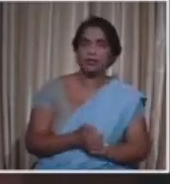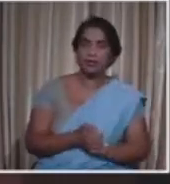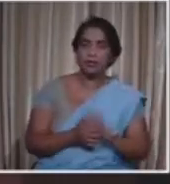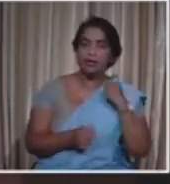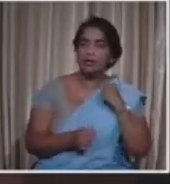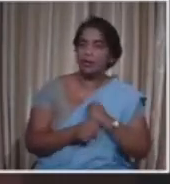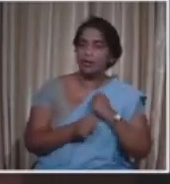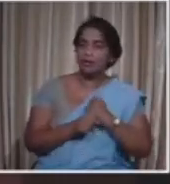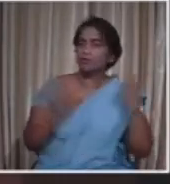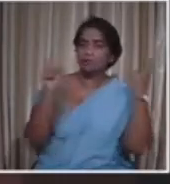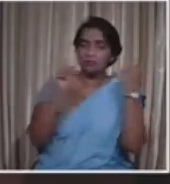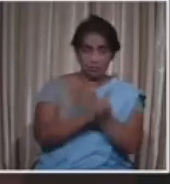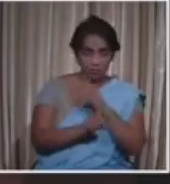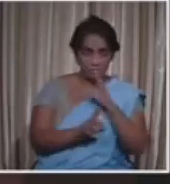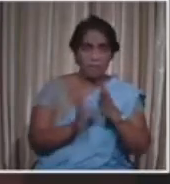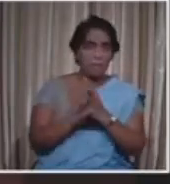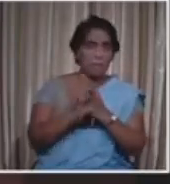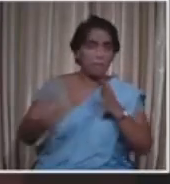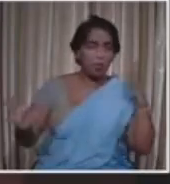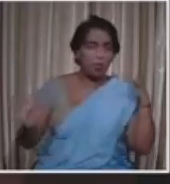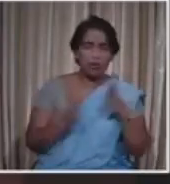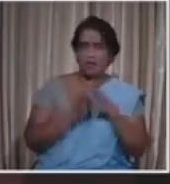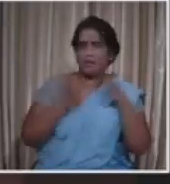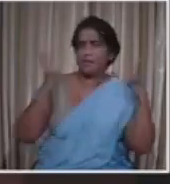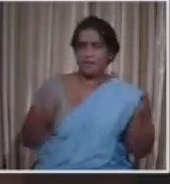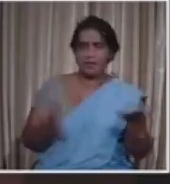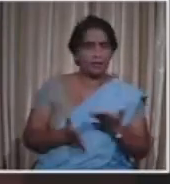ආණ්ඩු වෙනස් වීමත් සමග පෝලිම් ටික වැඩි වෙලා